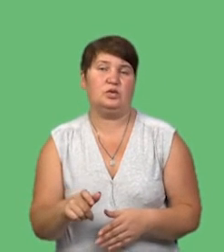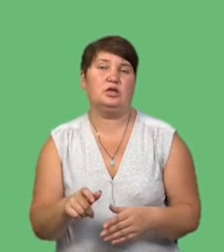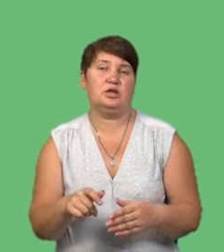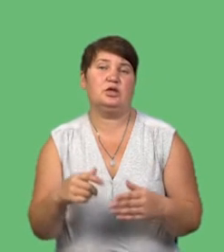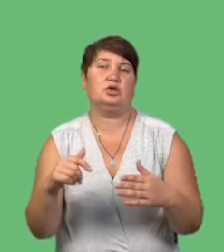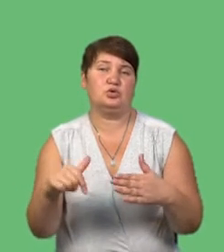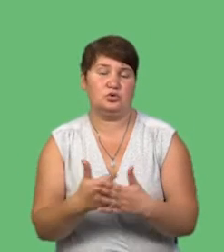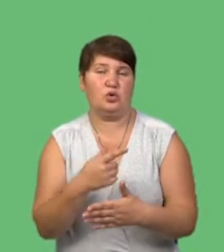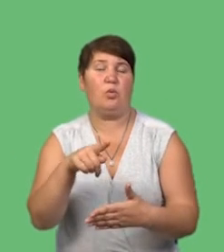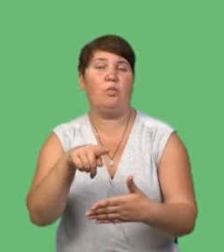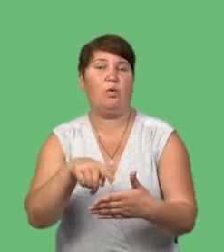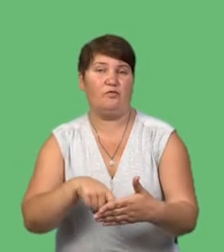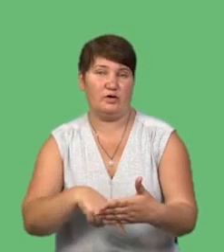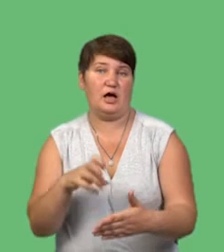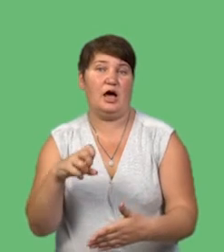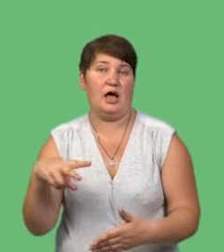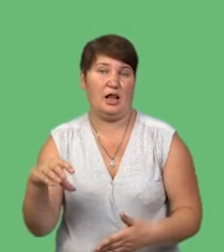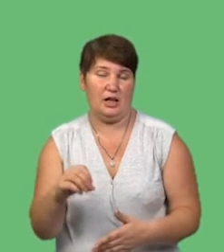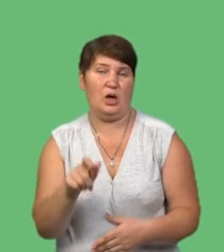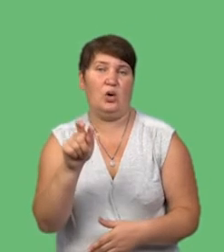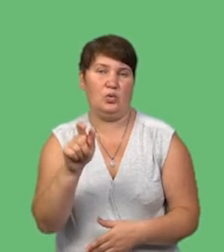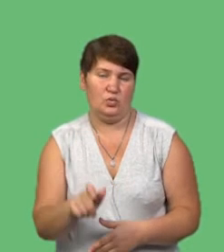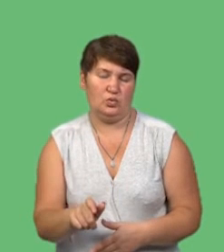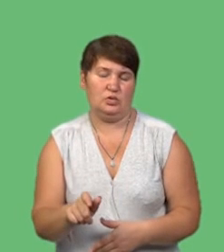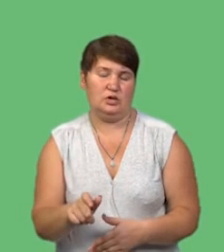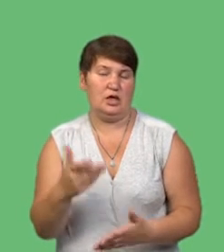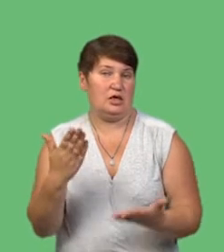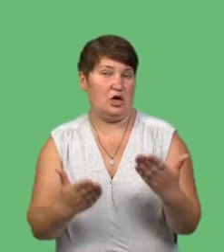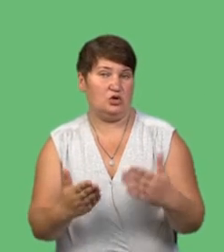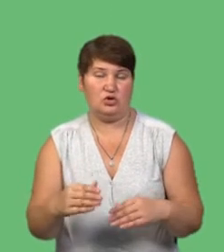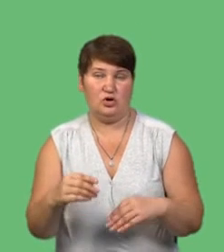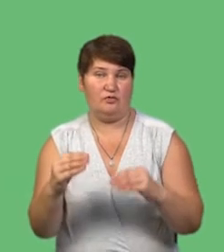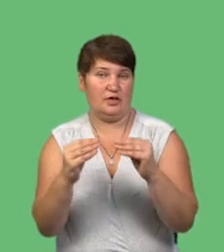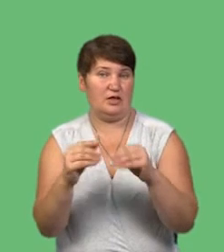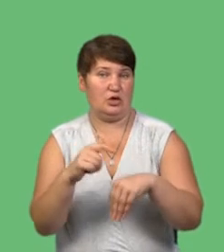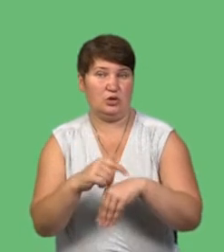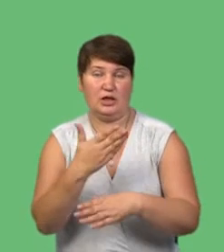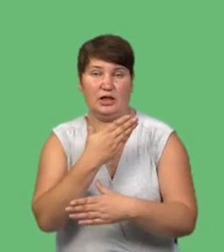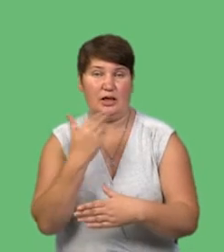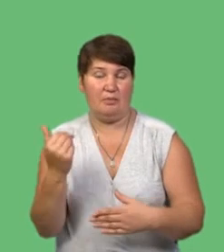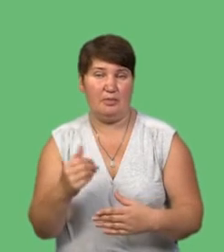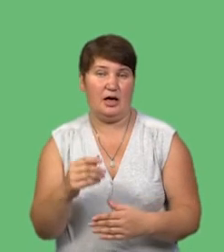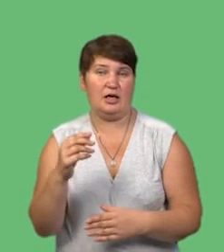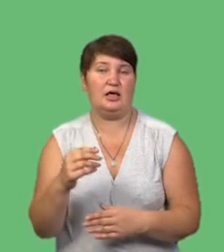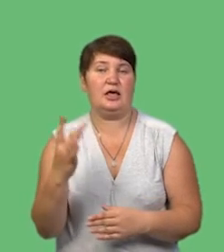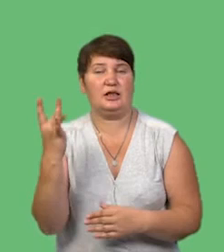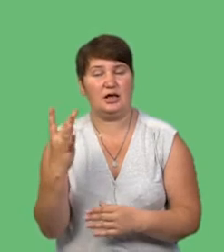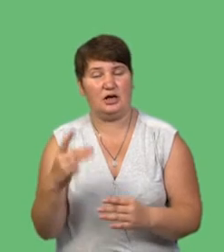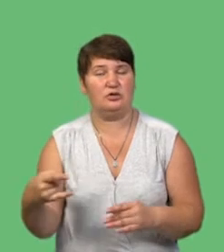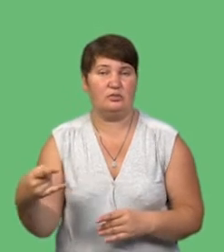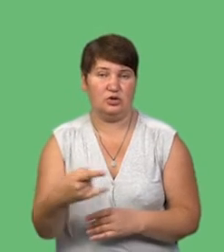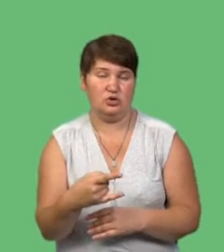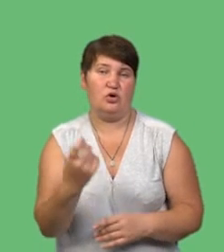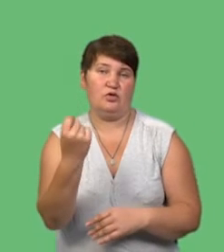але люди настроєні радикально. І тому, якщо в 10 годині немає техніки, в 11 годині ми перекриваємо